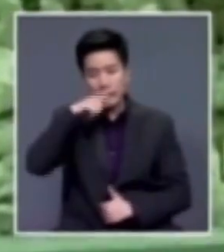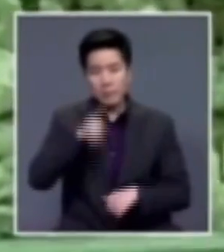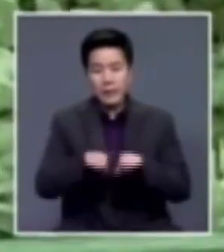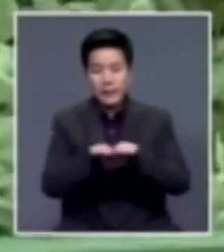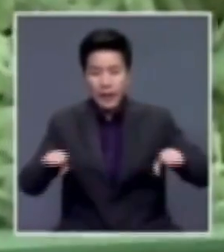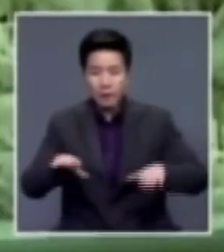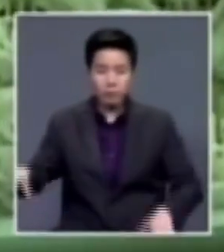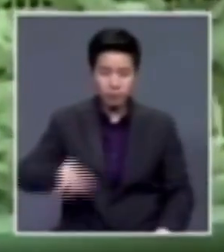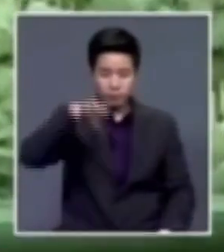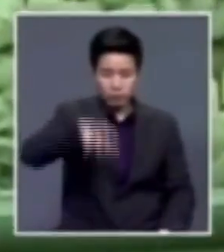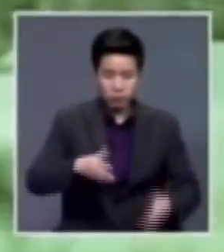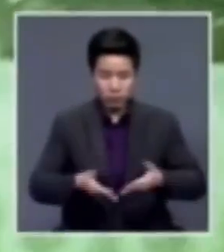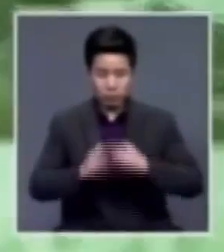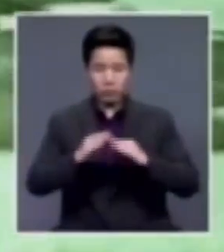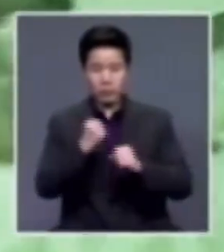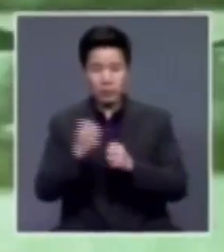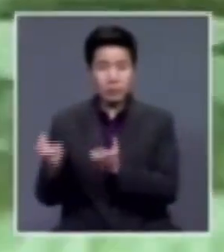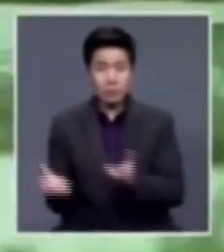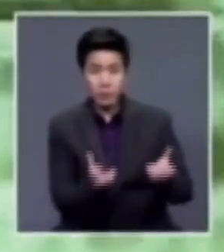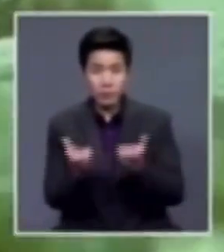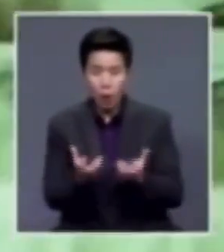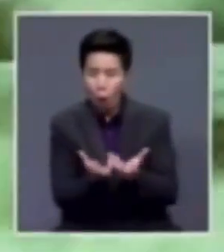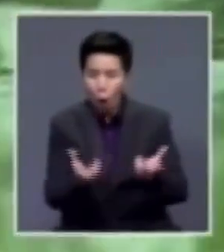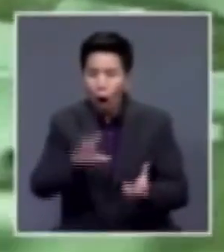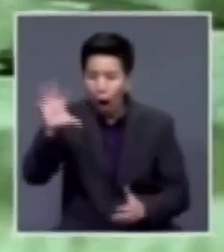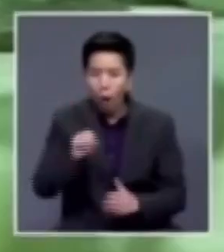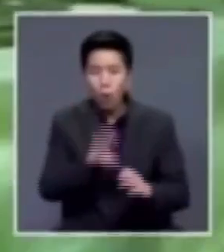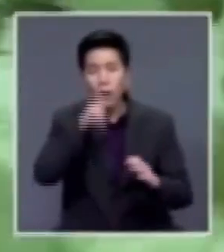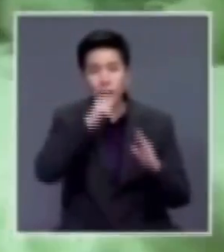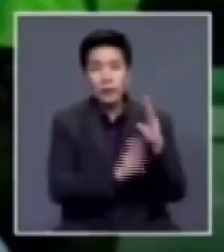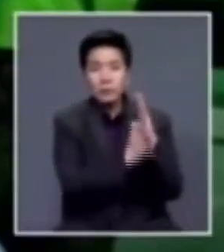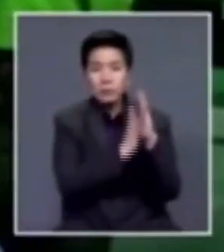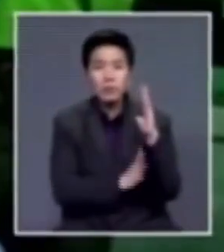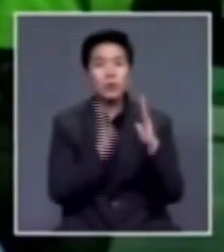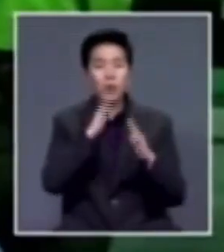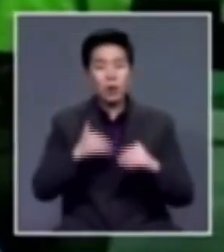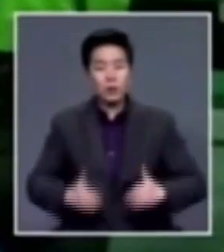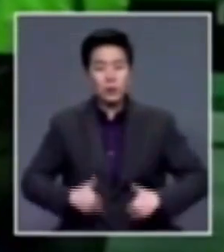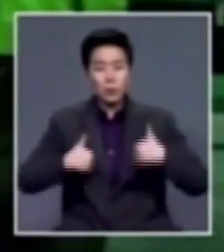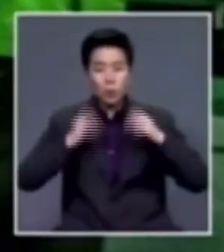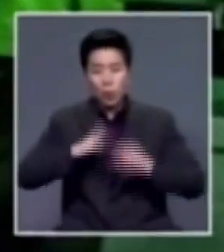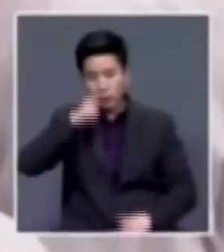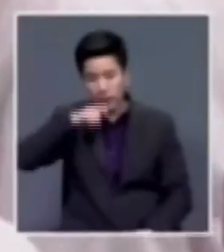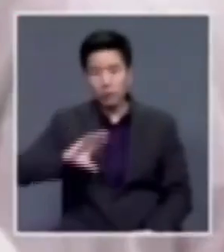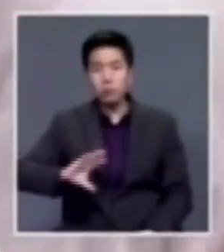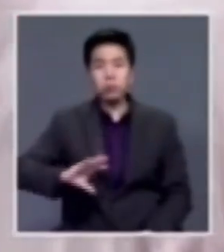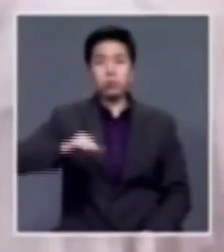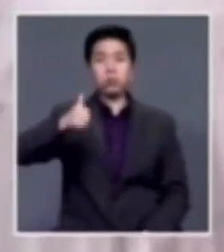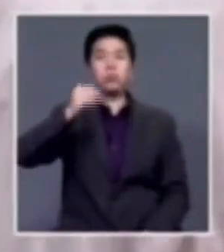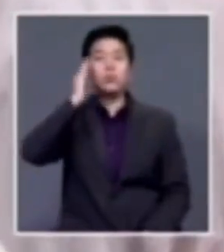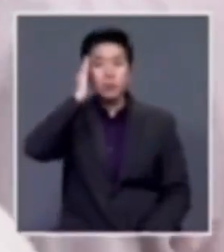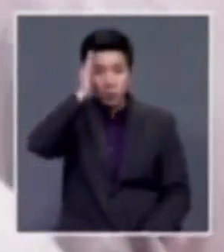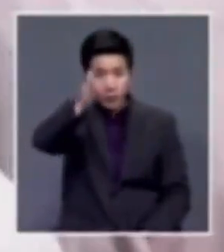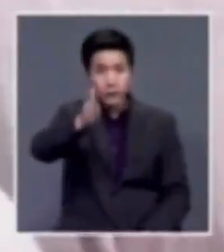ตมีการใช้วัตถุดิบหรือแรงงานในประเทศย่อมเป็นการช่วยสร้างรายได้เพิ่มเติมและยกระดับความกินดีอยู่ดีนะครับให้กับพี่น้องประชาชนระยะต่